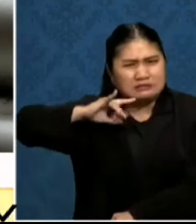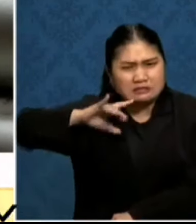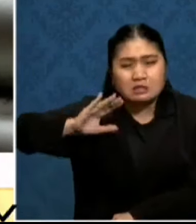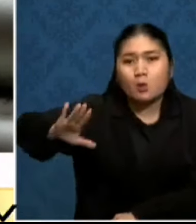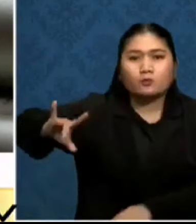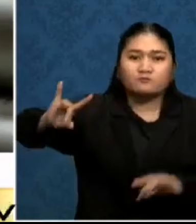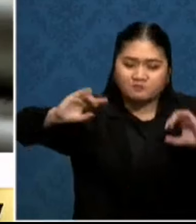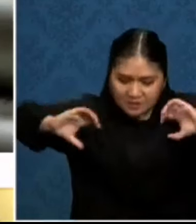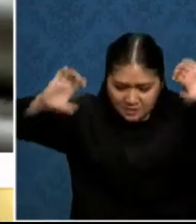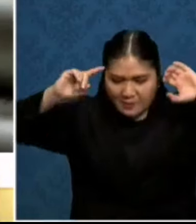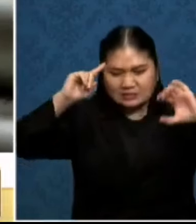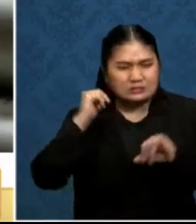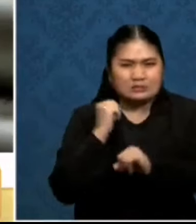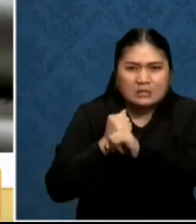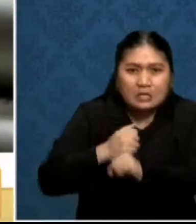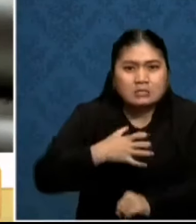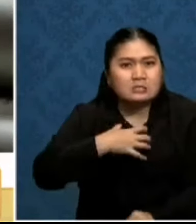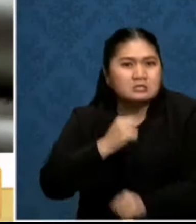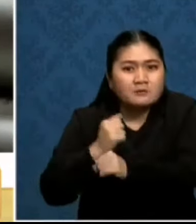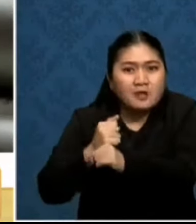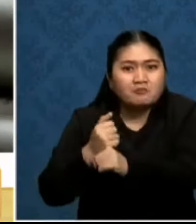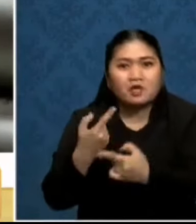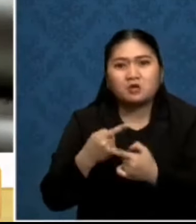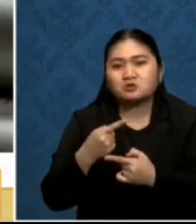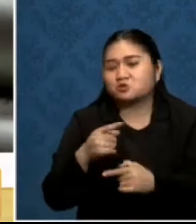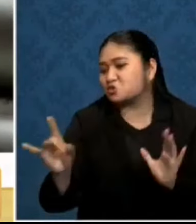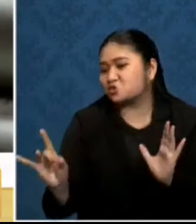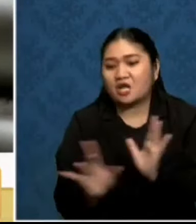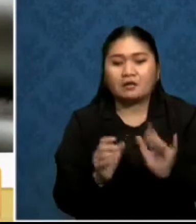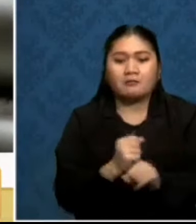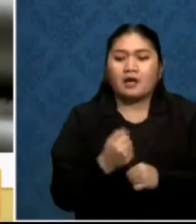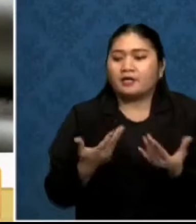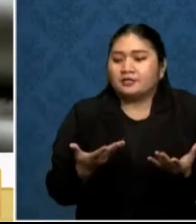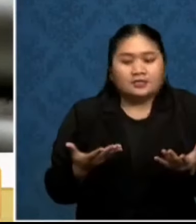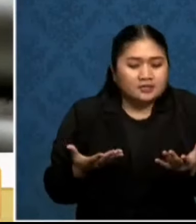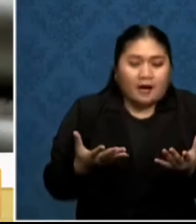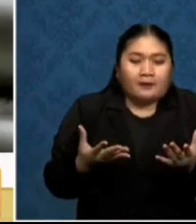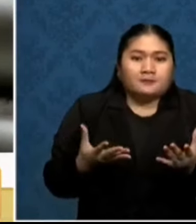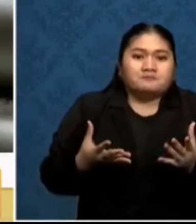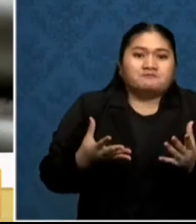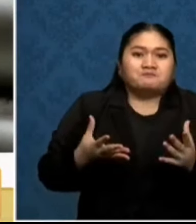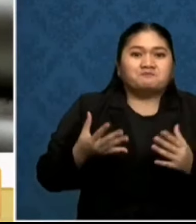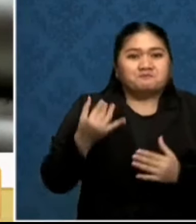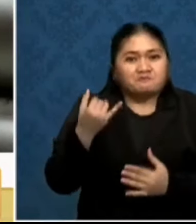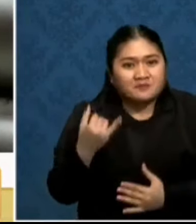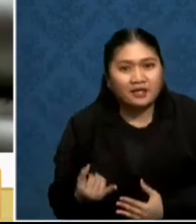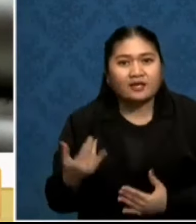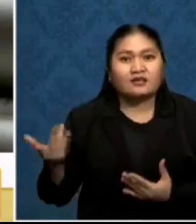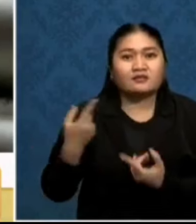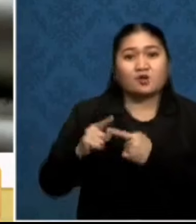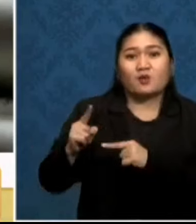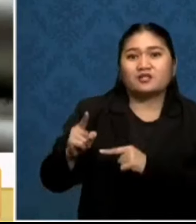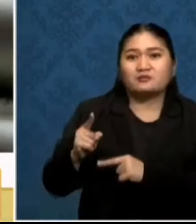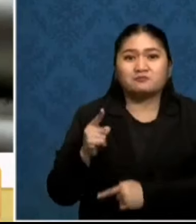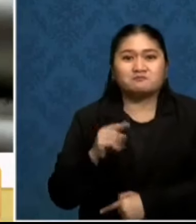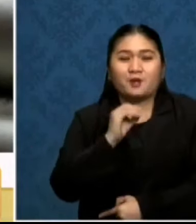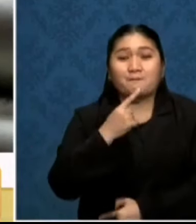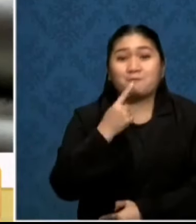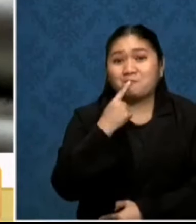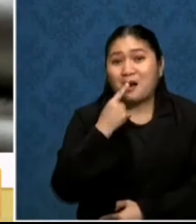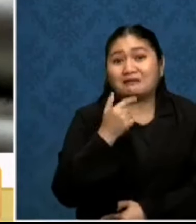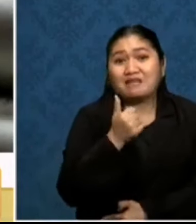รัฐบาลจนสุดท้ายโยนผ้าอีกรอบแสดงว่าที่ยืนยันมาตลอดแค่ปากกล้า